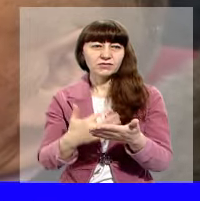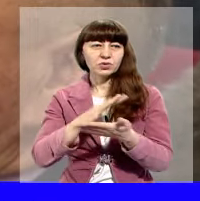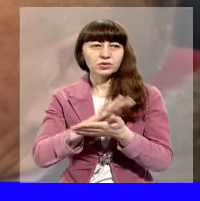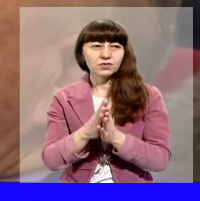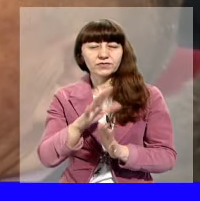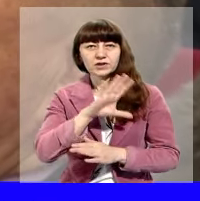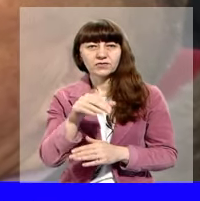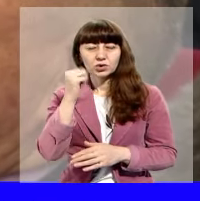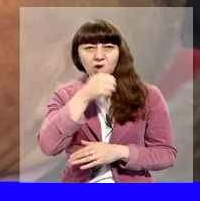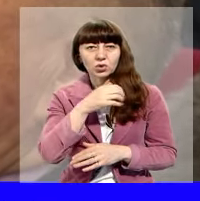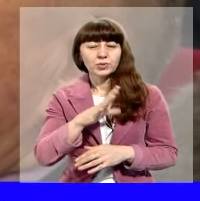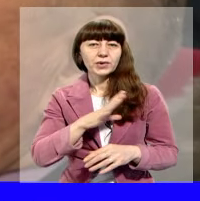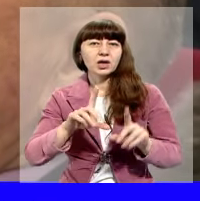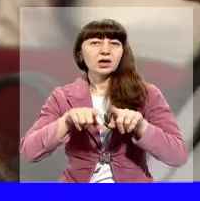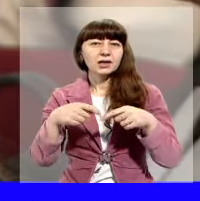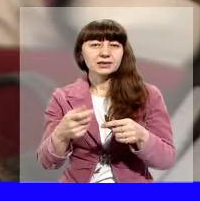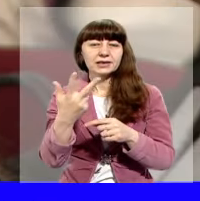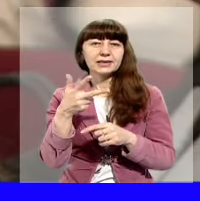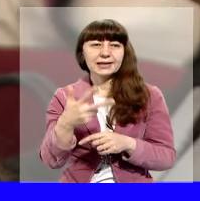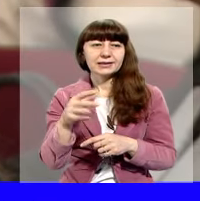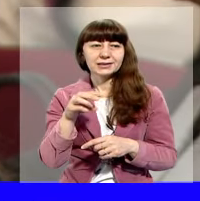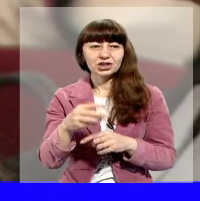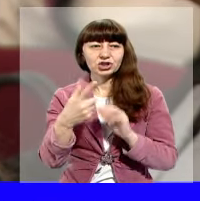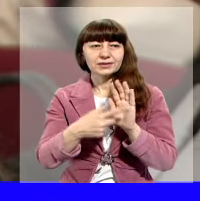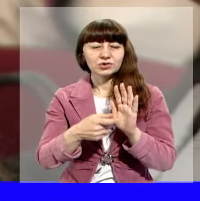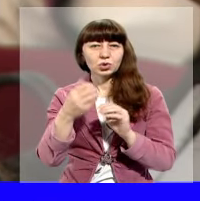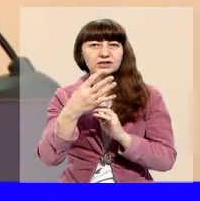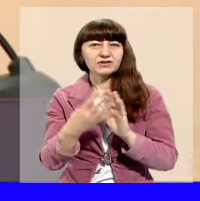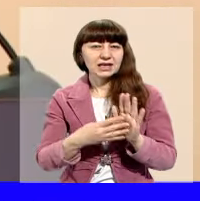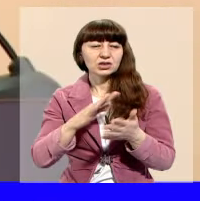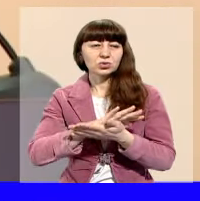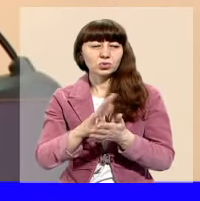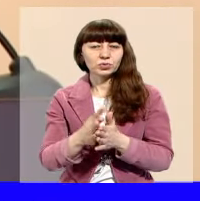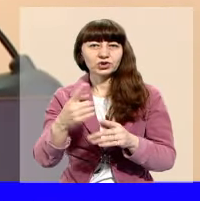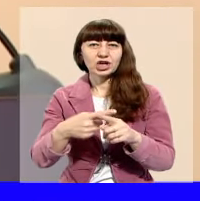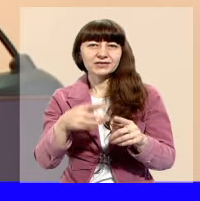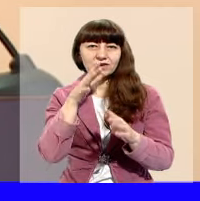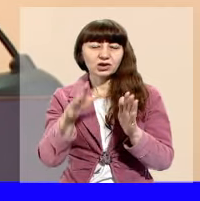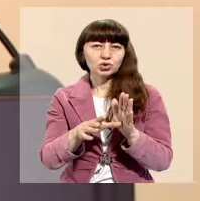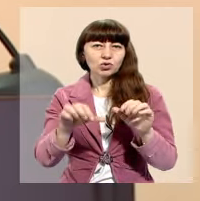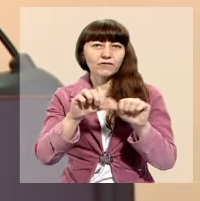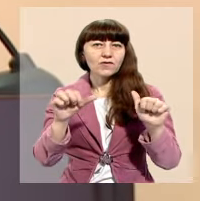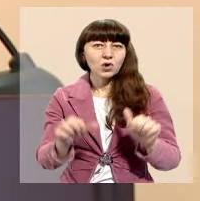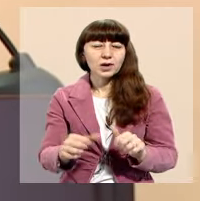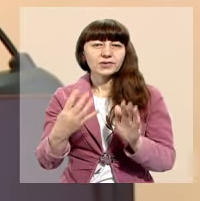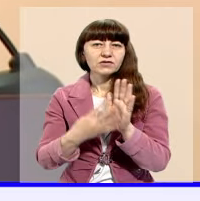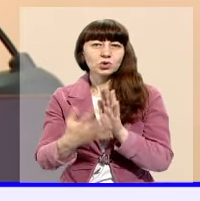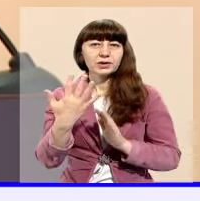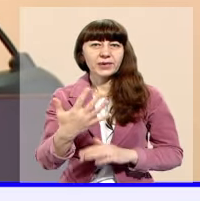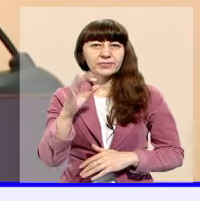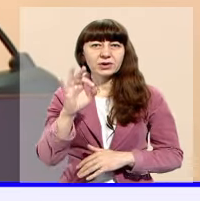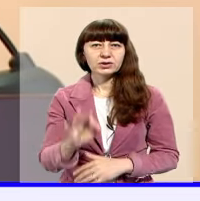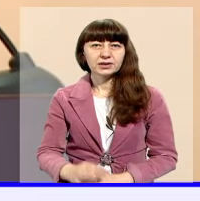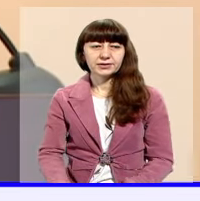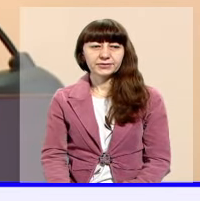ұсыныпты. Оның ішінде электронды формат деншісіндегі үлес 95%-тен асады. Соңғы уақытта сұранысқа